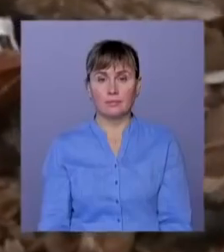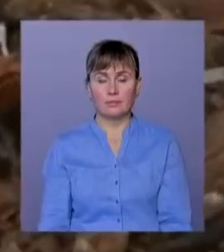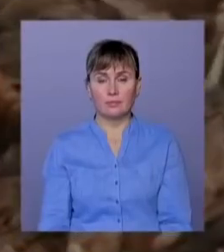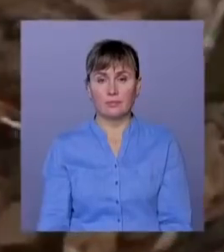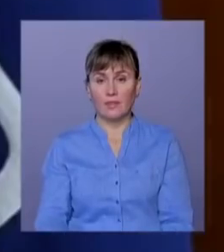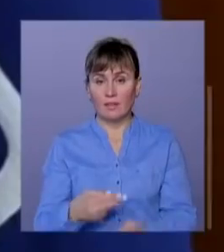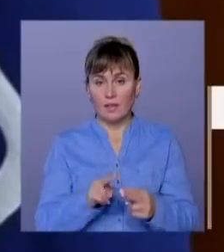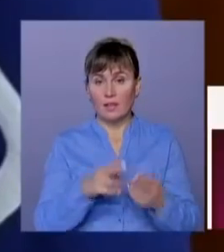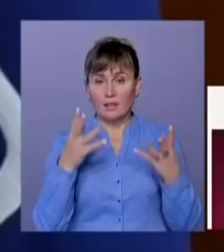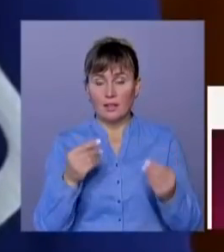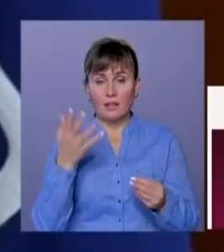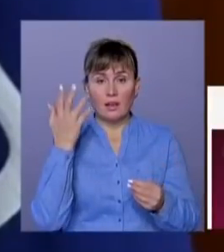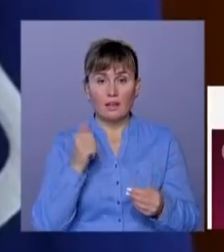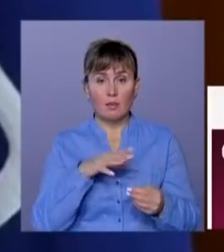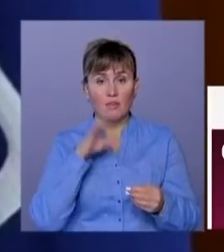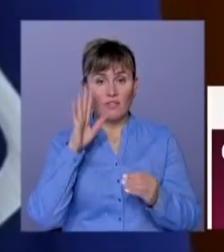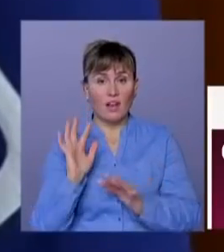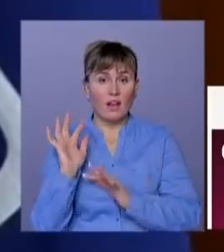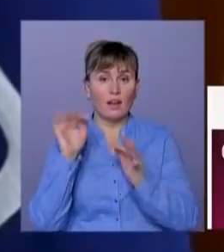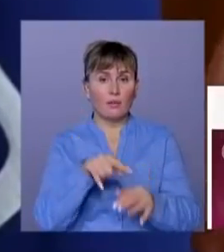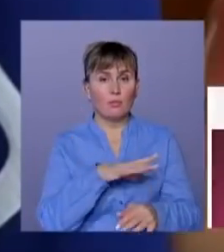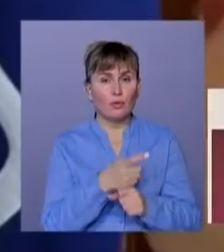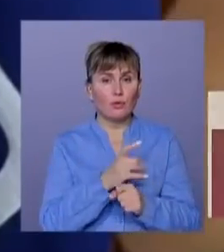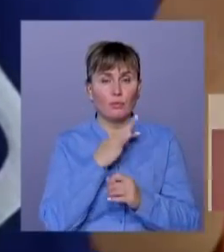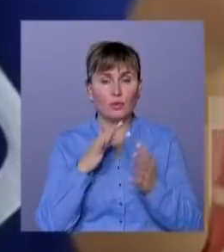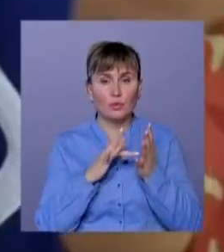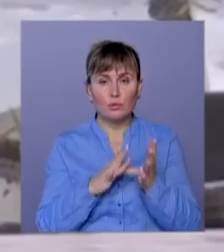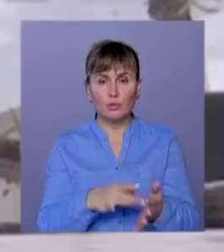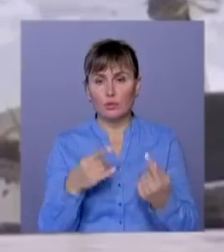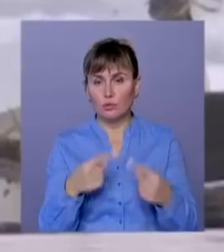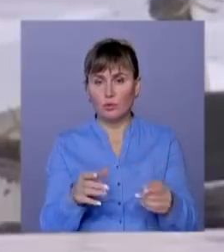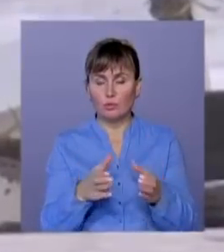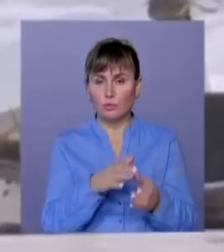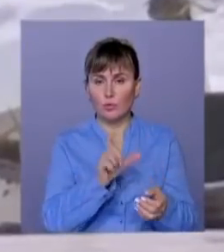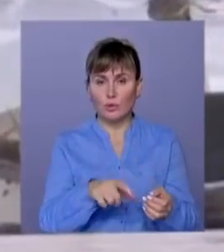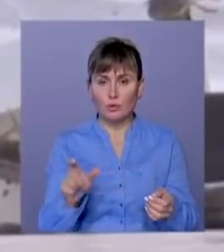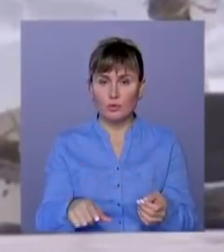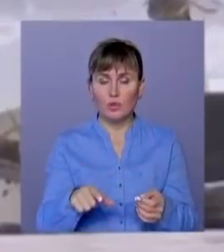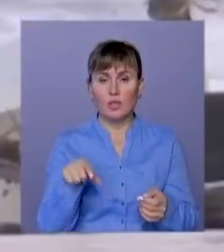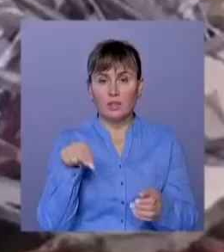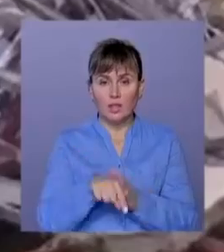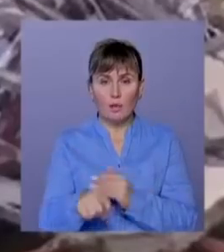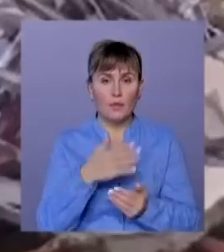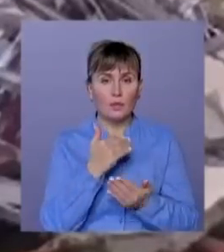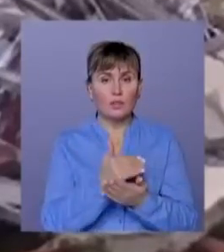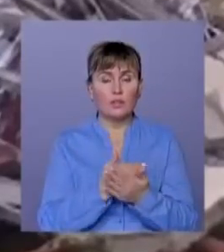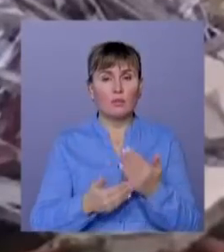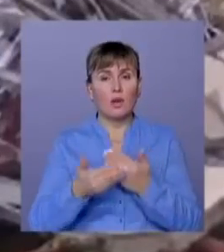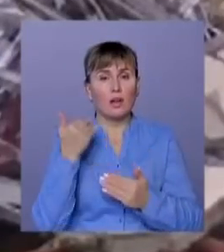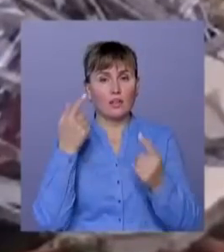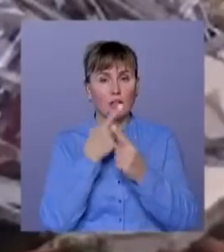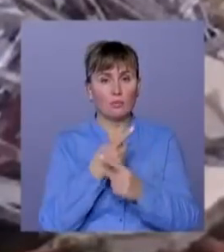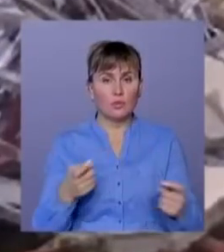В тот момент, когда нахлынуло цунами, там было много туристических и других групп людей. У Индонезии нет системы раннего